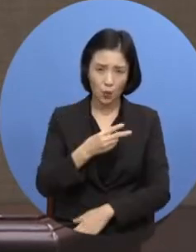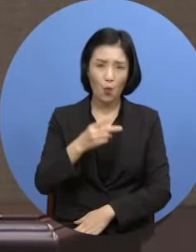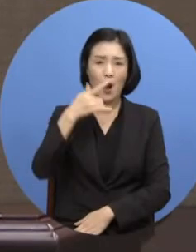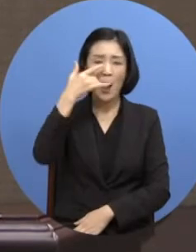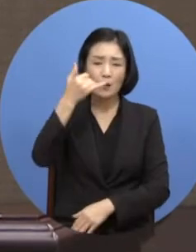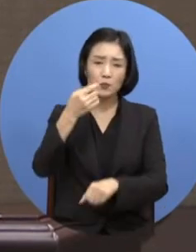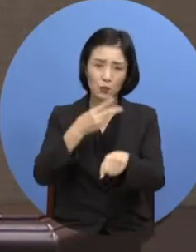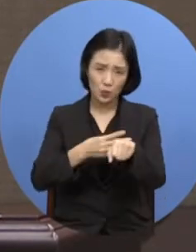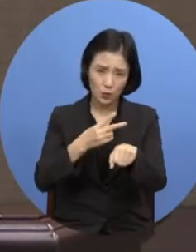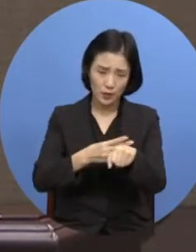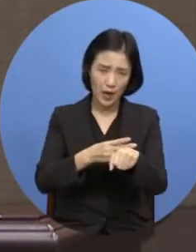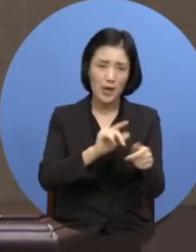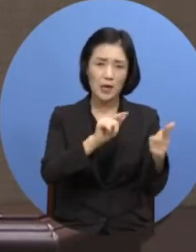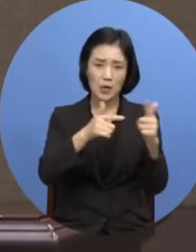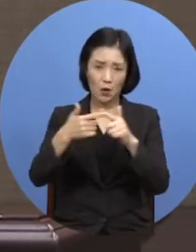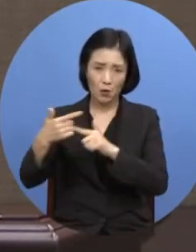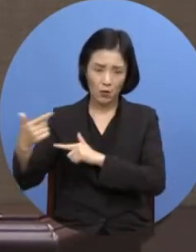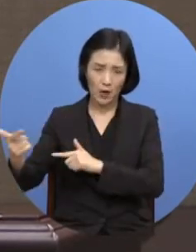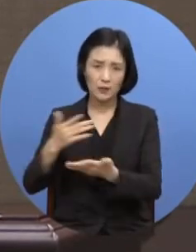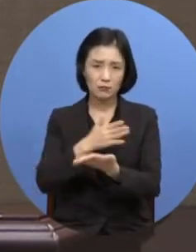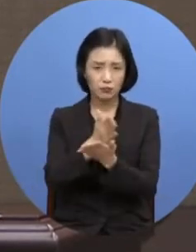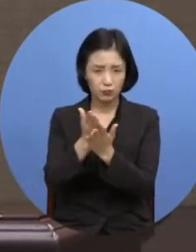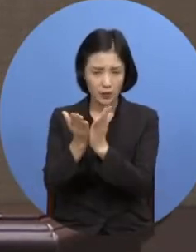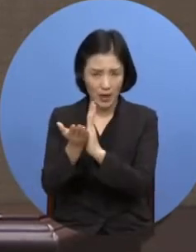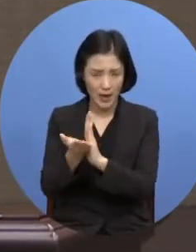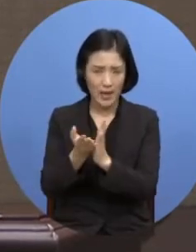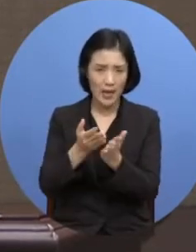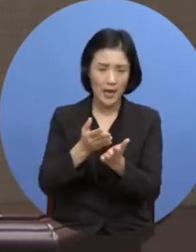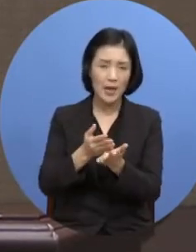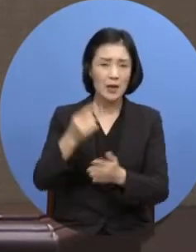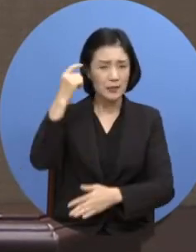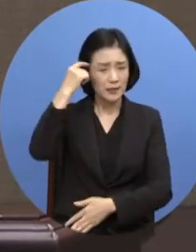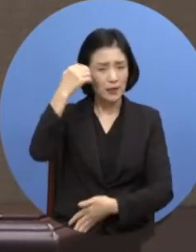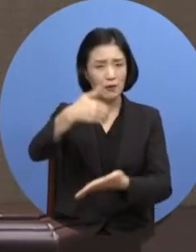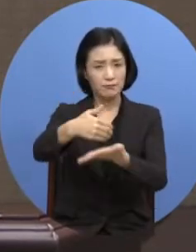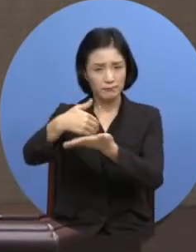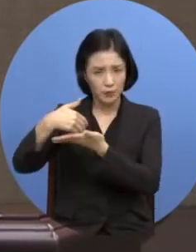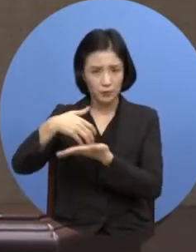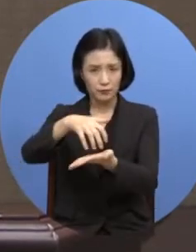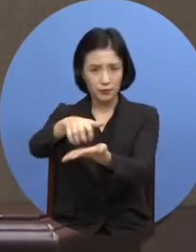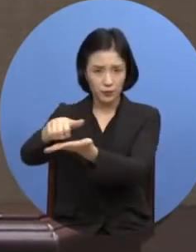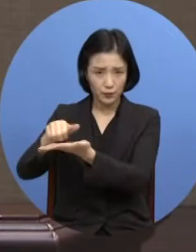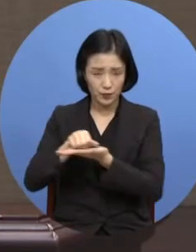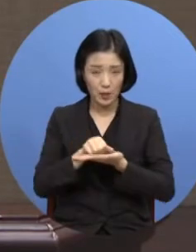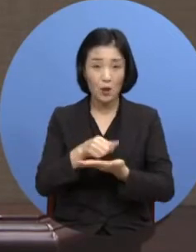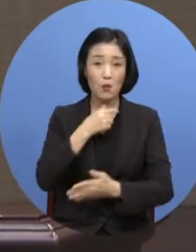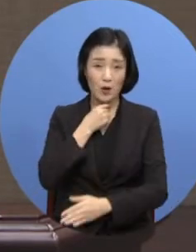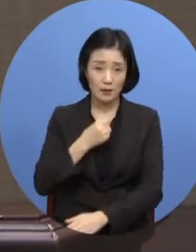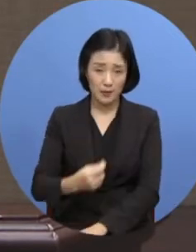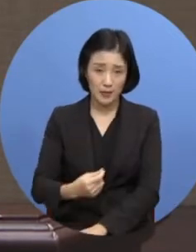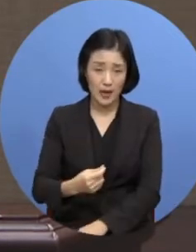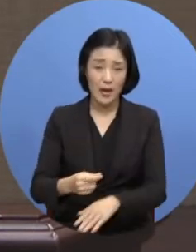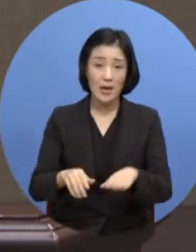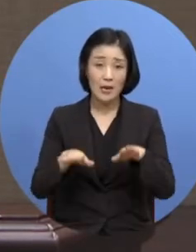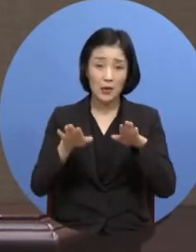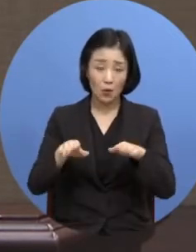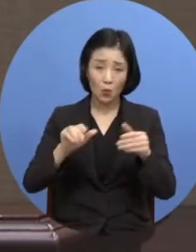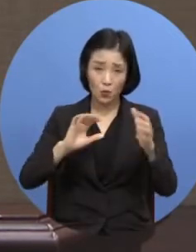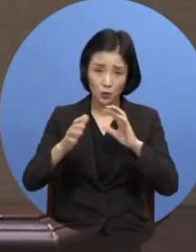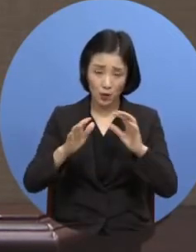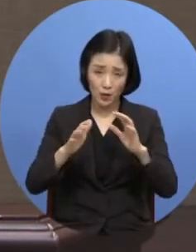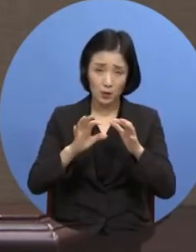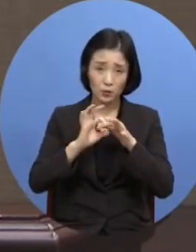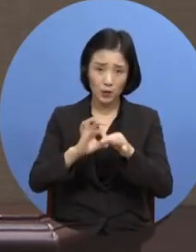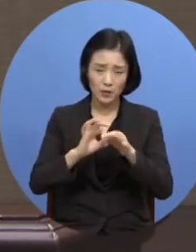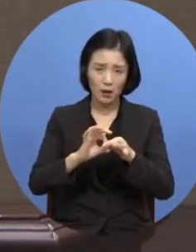교사 등 다방면의 목소리를 반영할 것을 강력히 촉구합니다. 특히 공청회를 통해 종합계획 내용에 대한